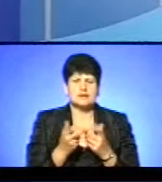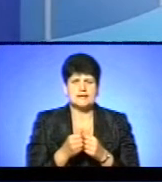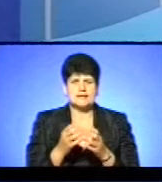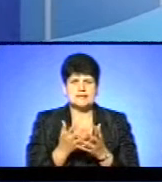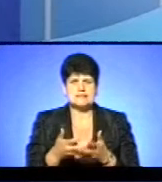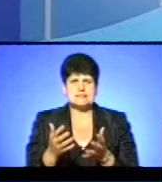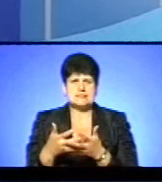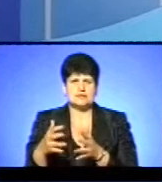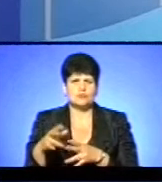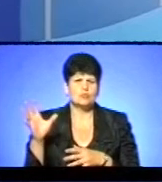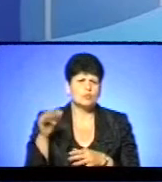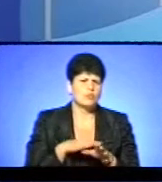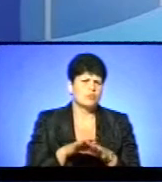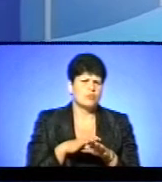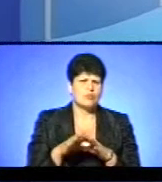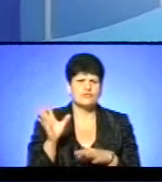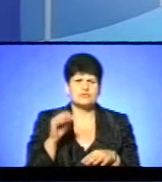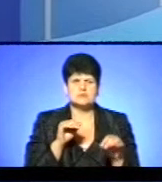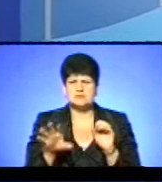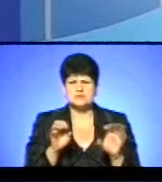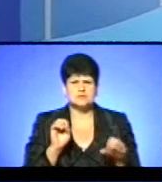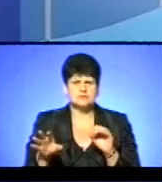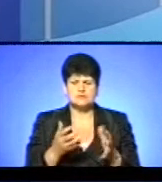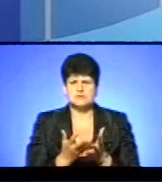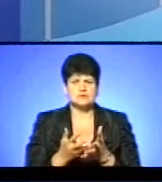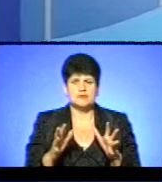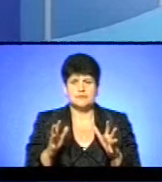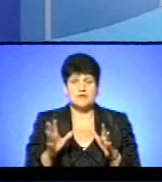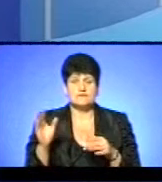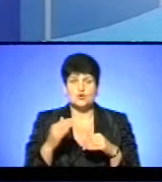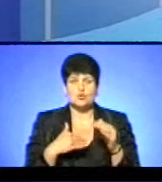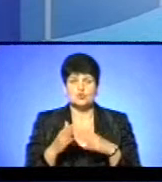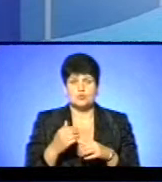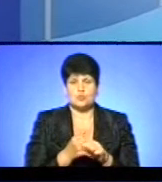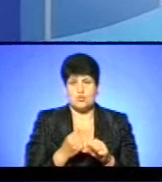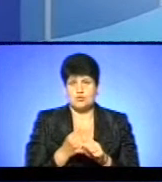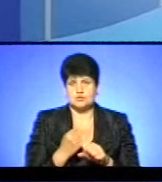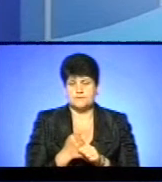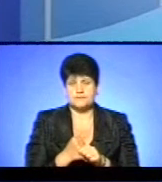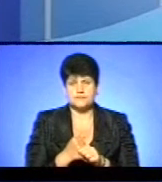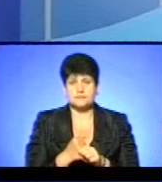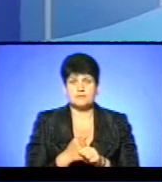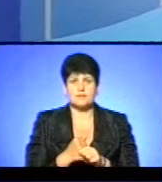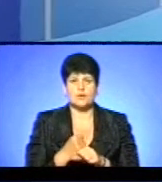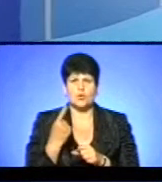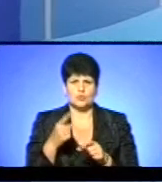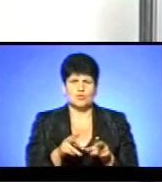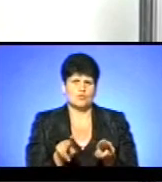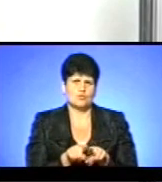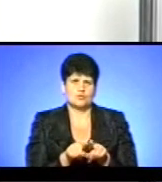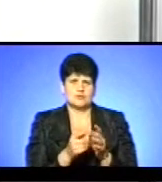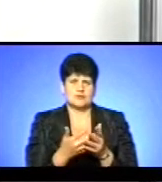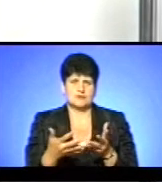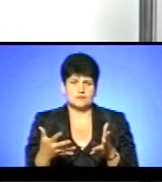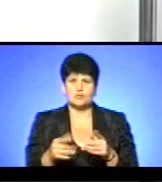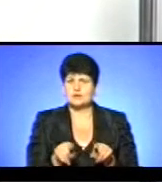завалені по всіх кутках, в всіх шуфлядах, де тільки їх там не було. Всі сітки ручної роботи. Такі тут однотипні, що оці,